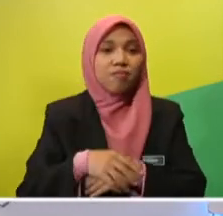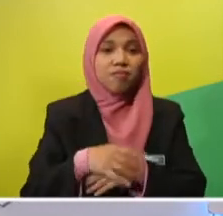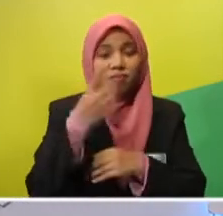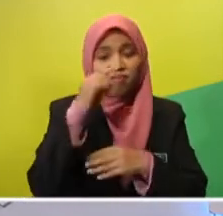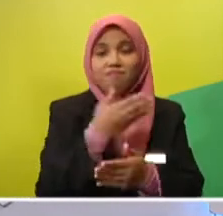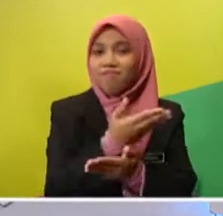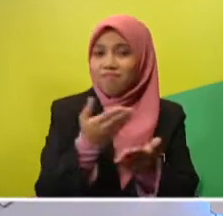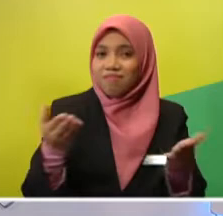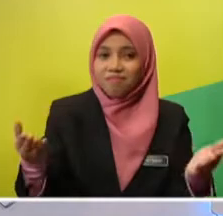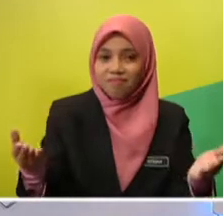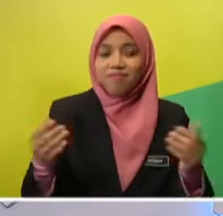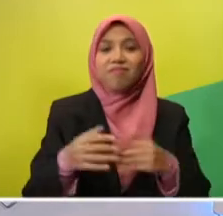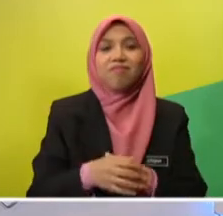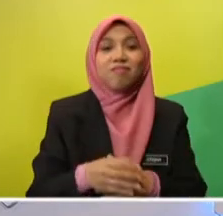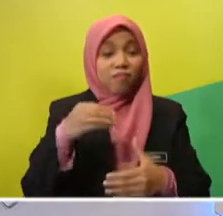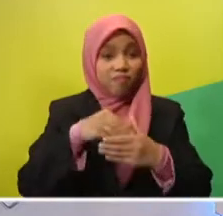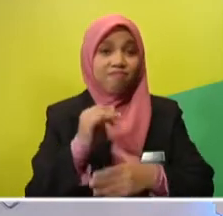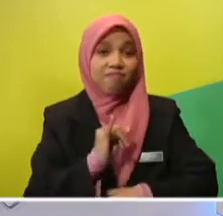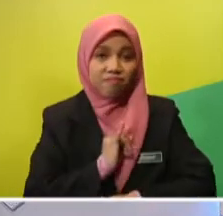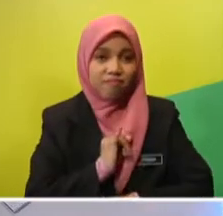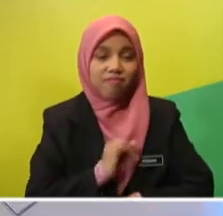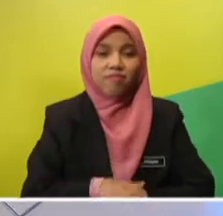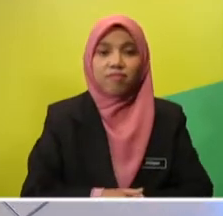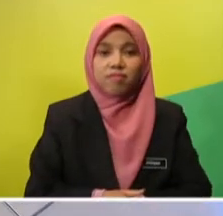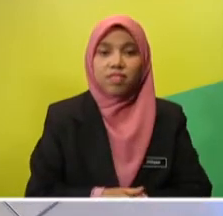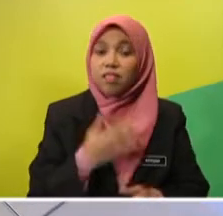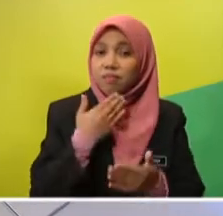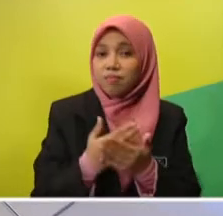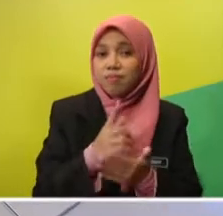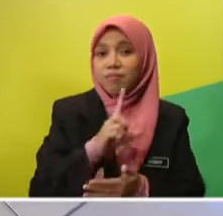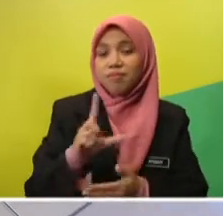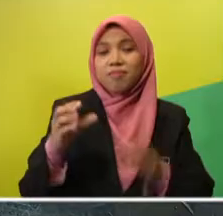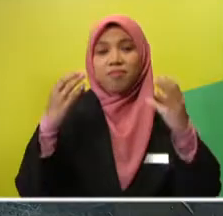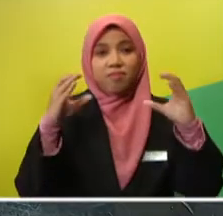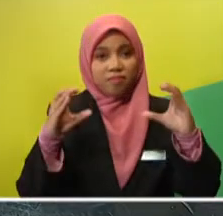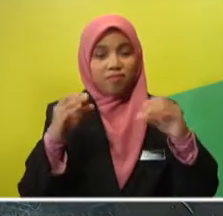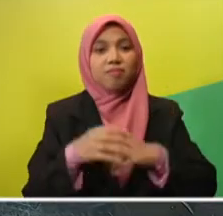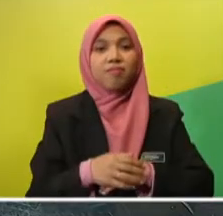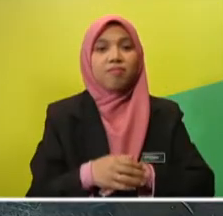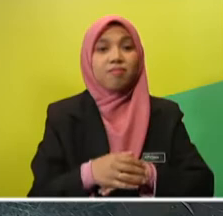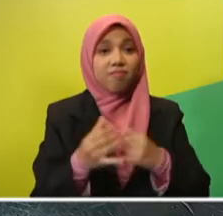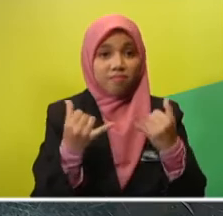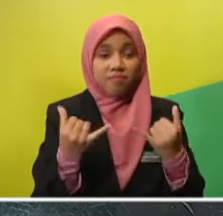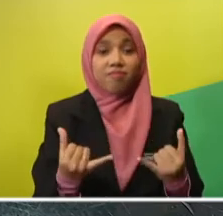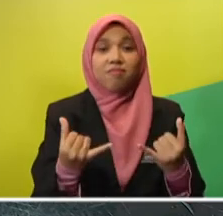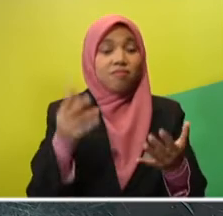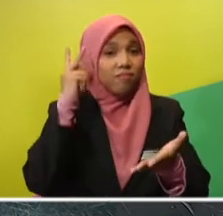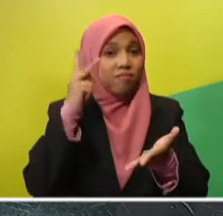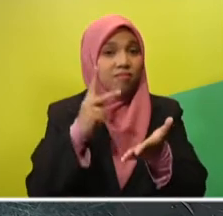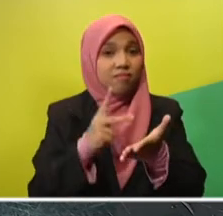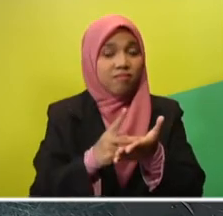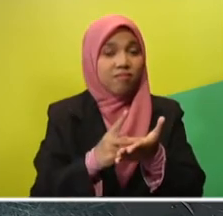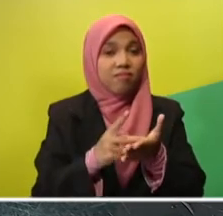semua termasuk Kak Rina sendiri. Baik, Cikgu, pastinya kita nak mulakan hari ini dengan pengenalan kepada